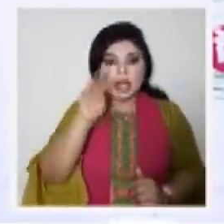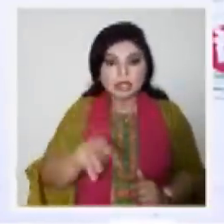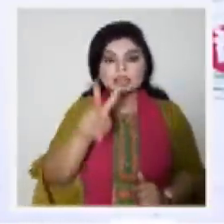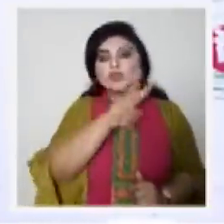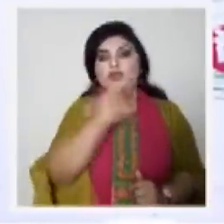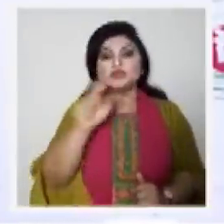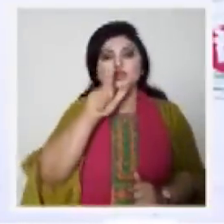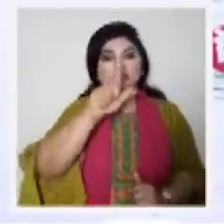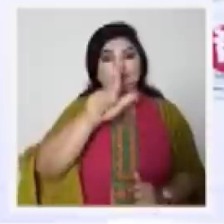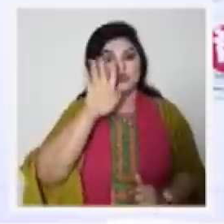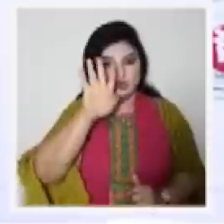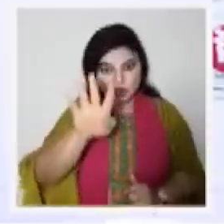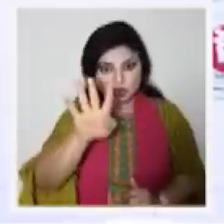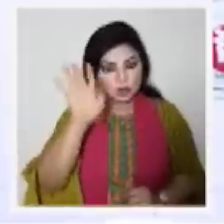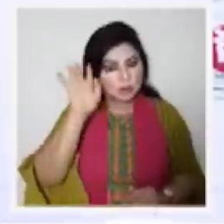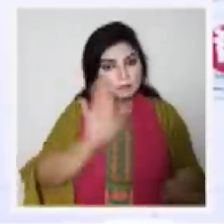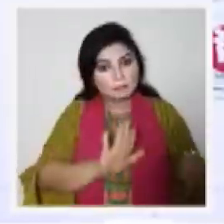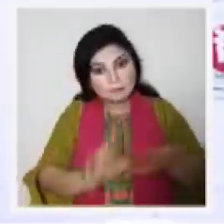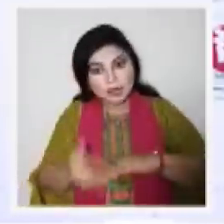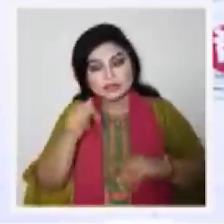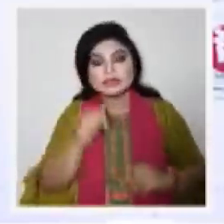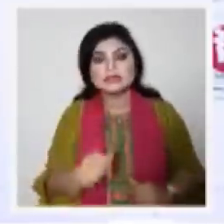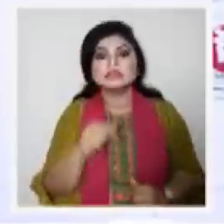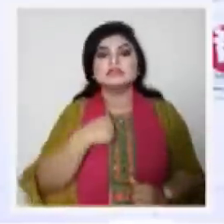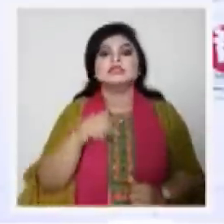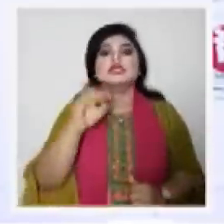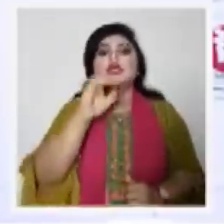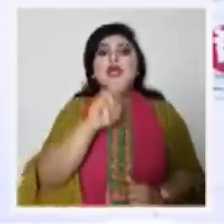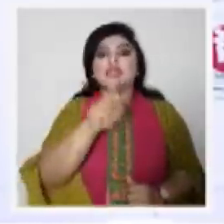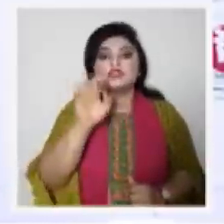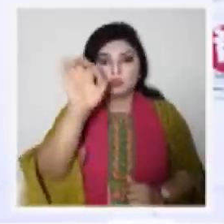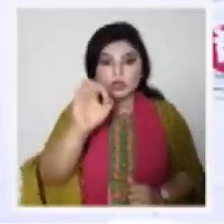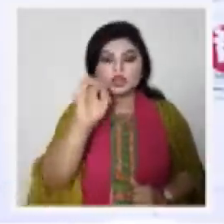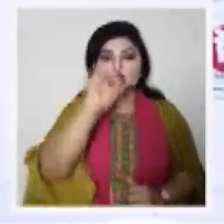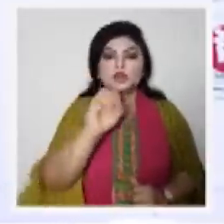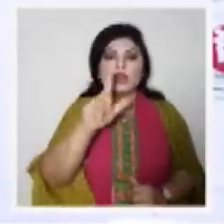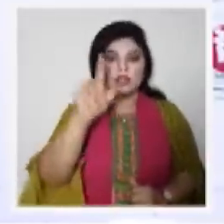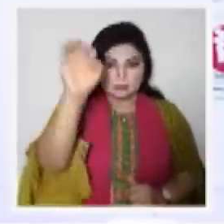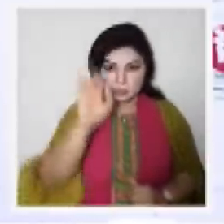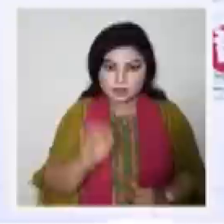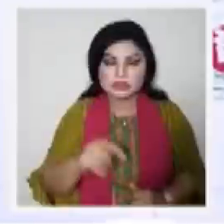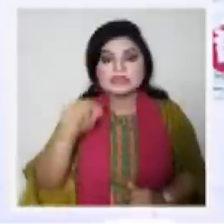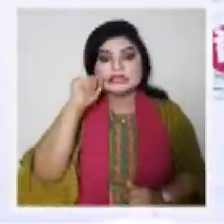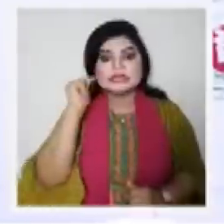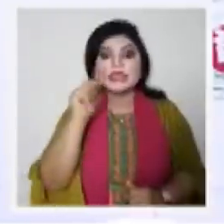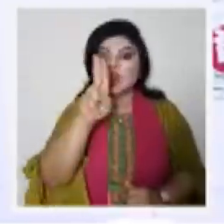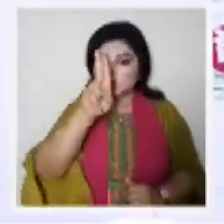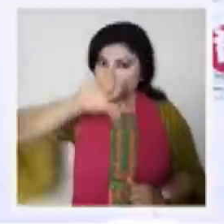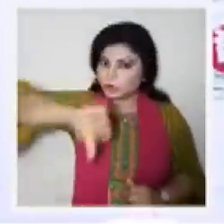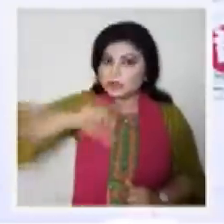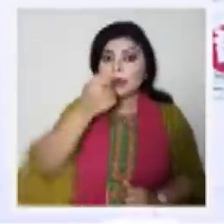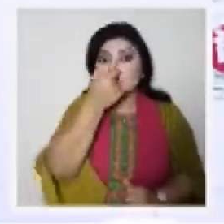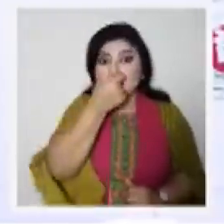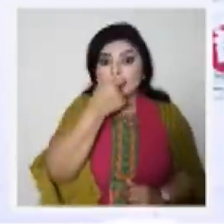24 ঘন্টায় মৃত্যুবরণ করেছেন 38 জন এবং এ পর্যন্ত 2,874 জন। শনাক্ত বিবেচনায় মৃত্যুর হার 1.30%।